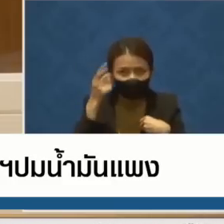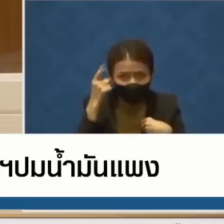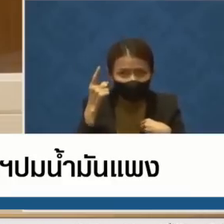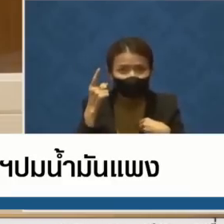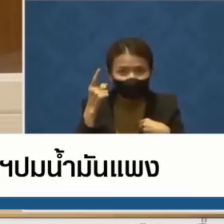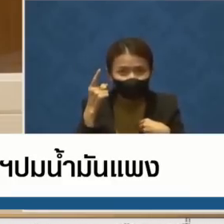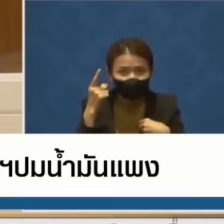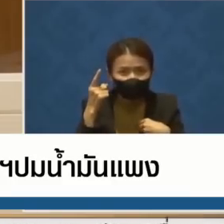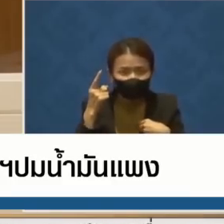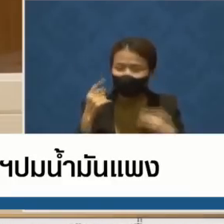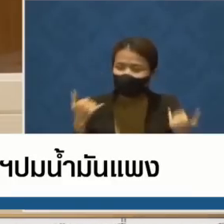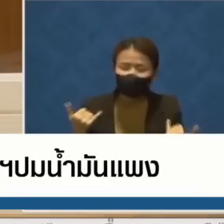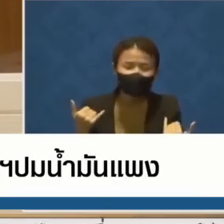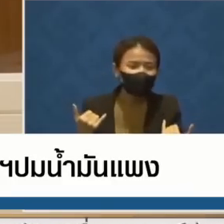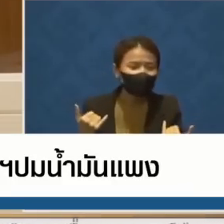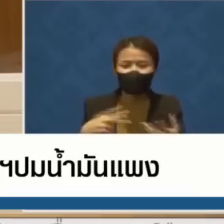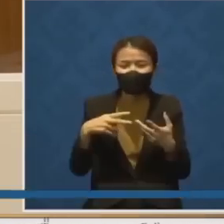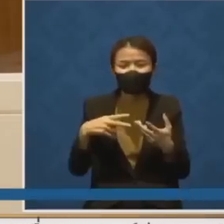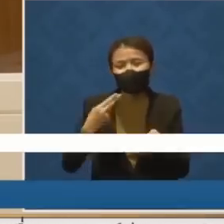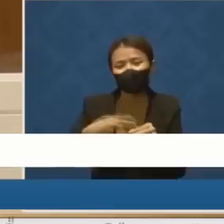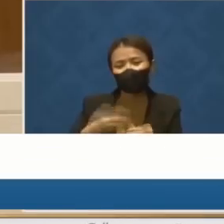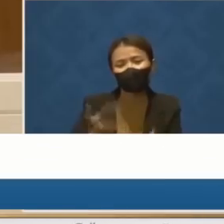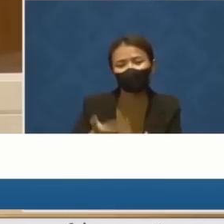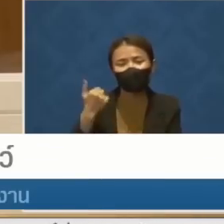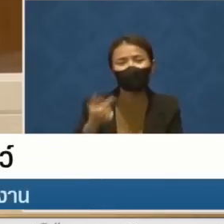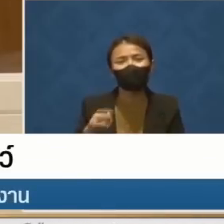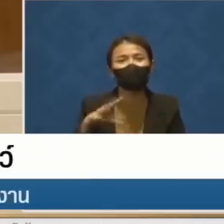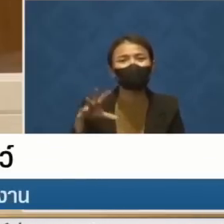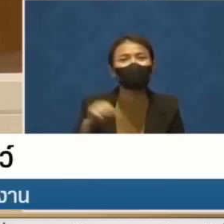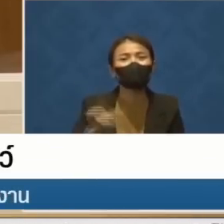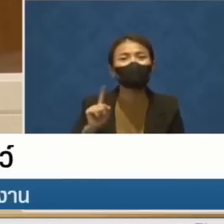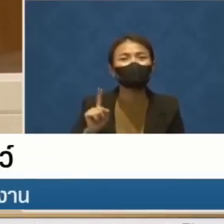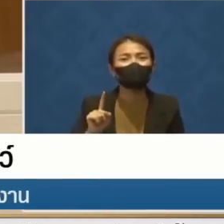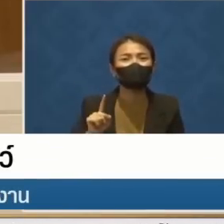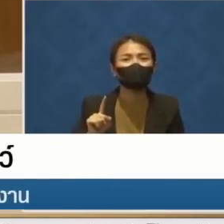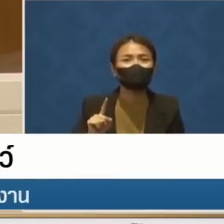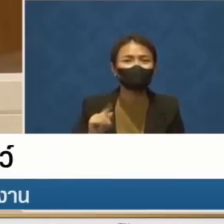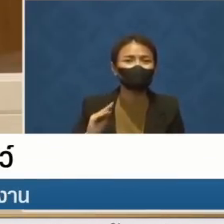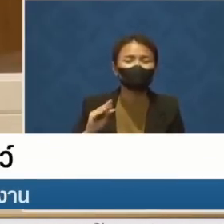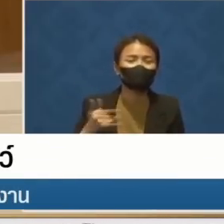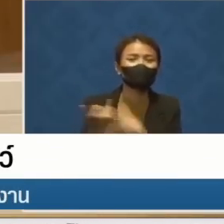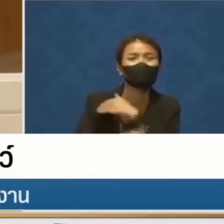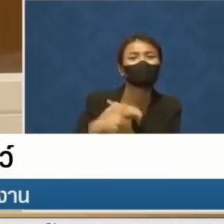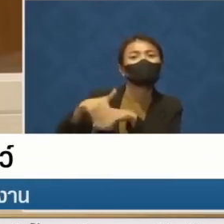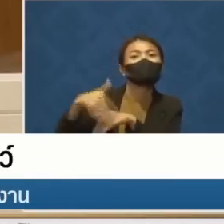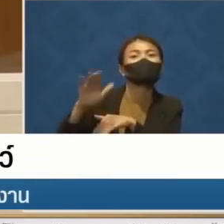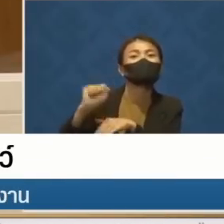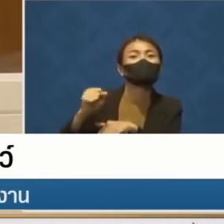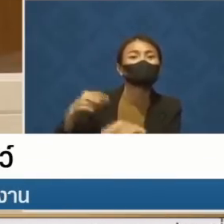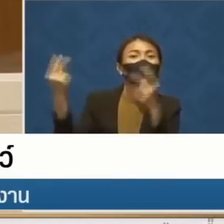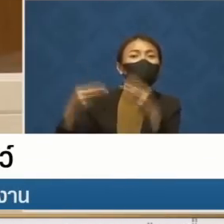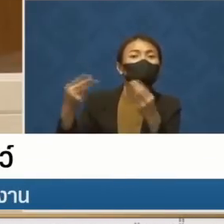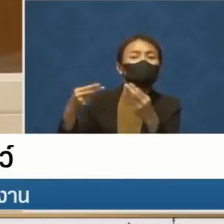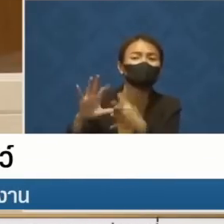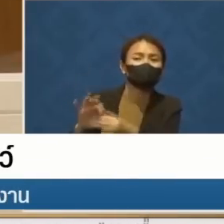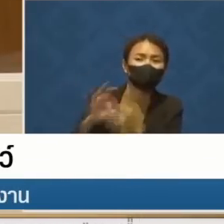เป็นเรื่องที่เกิดจากปัจจัยภายนอกไม่ได้เกิดจากปัจจัยภายในแล้วก็เป็นวิกฤตซ้อนวิ